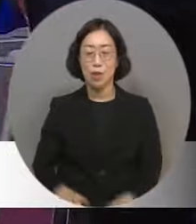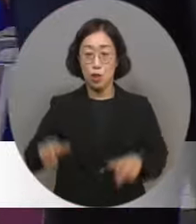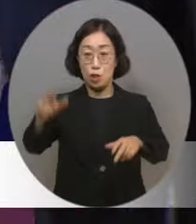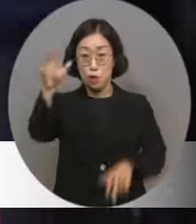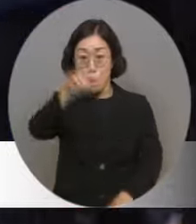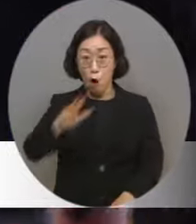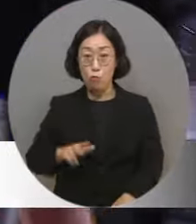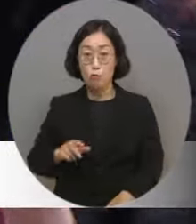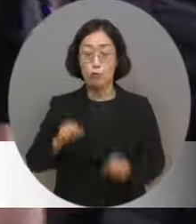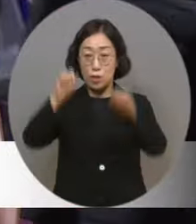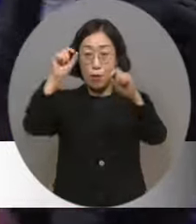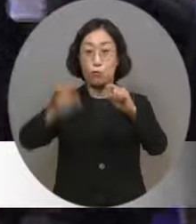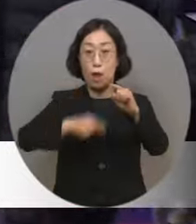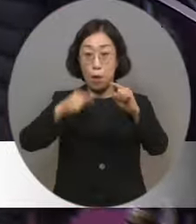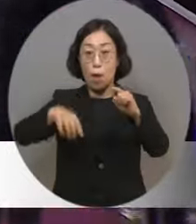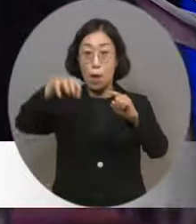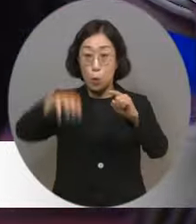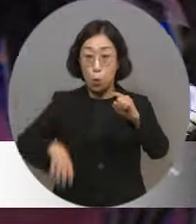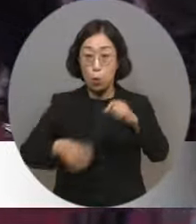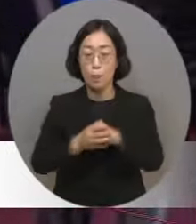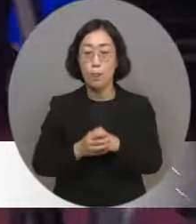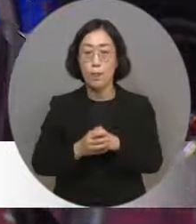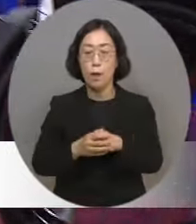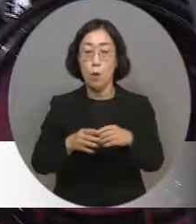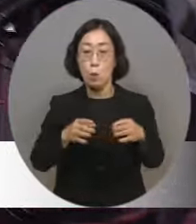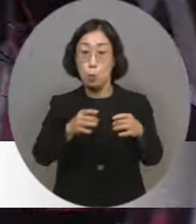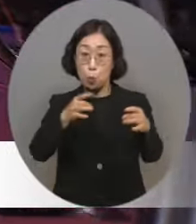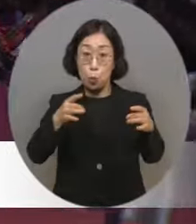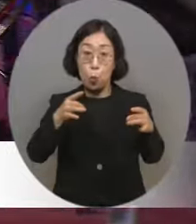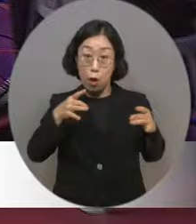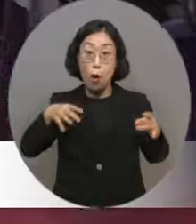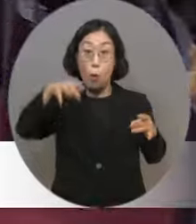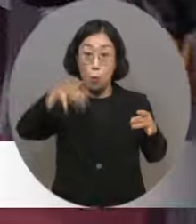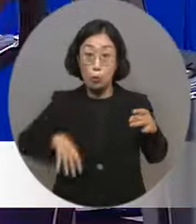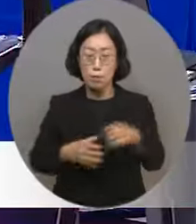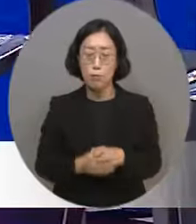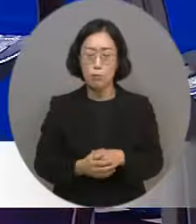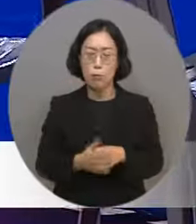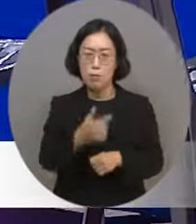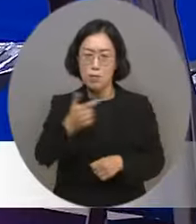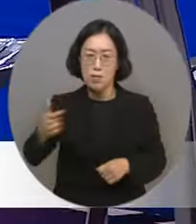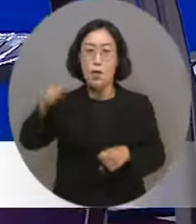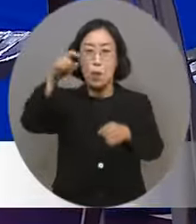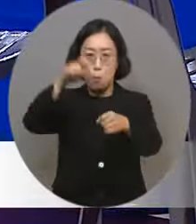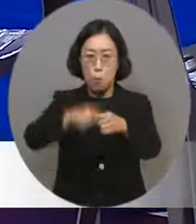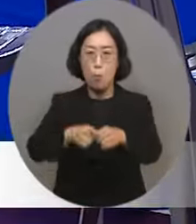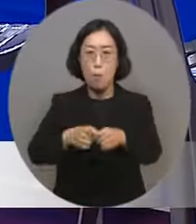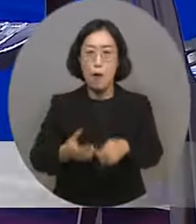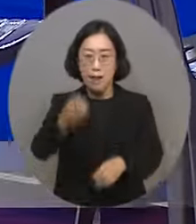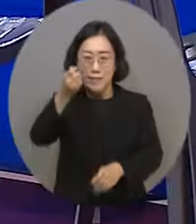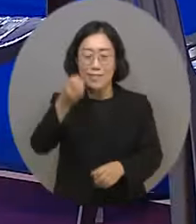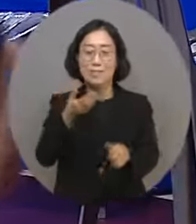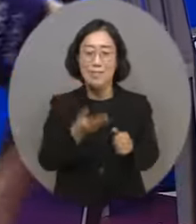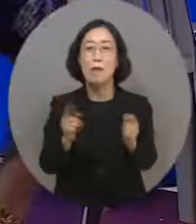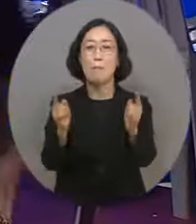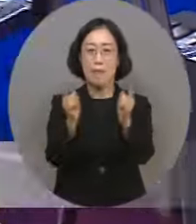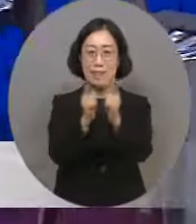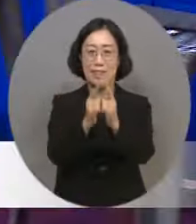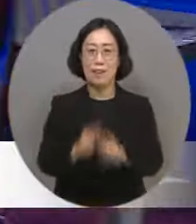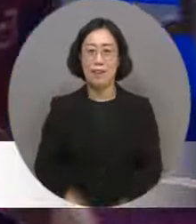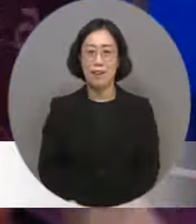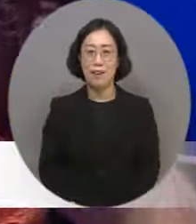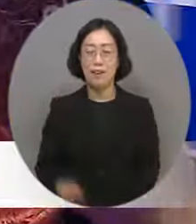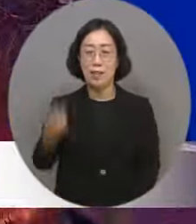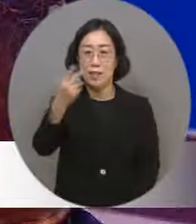장애인체전이 펼쳐진 통영체육관에서 더 높은 곳을 바라보고 있는 장영진 선수를 만나봤습니다.